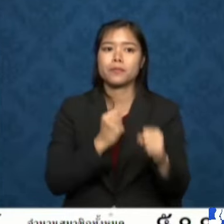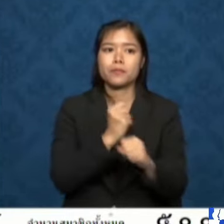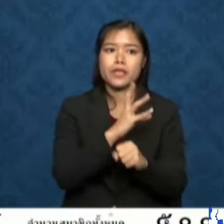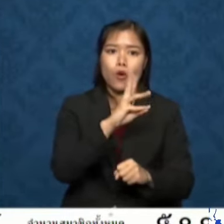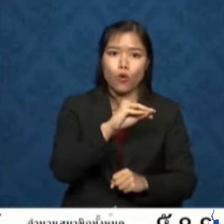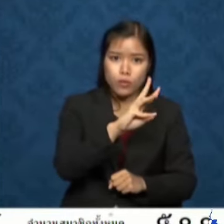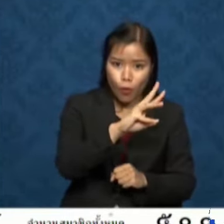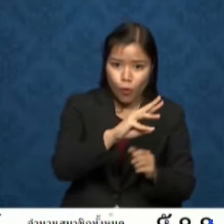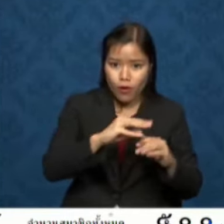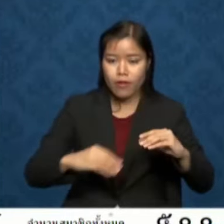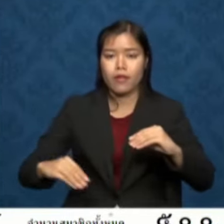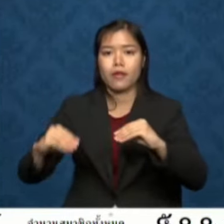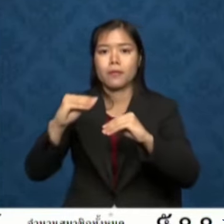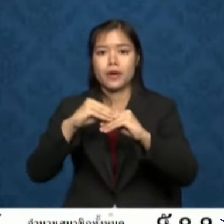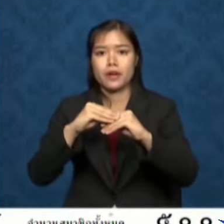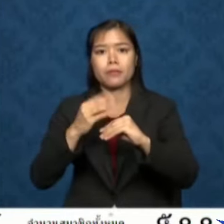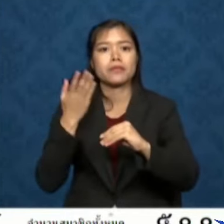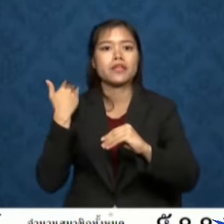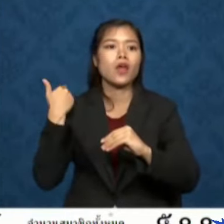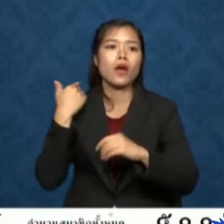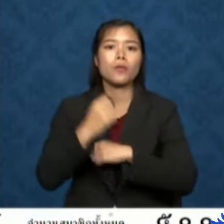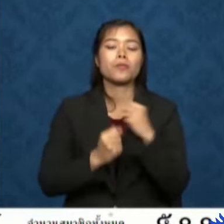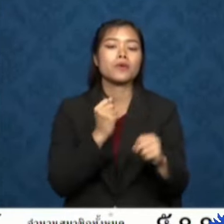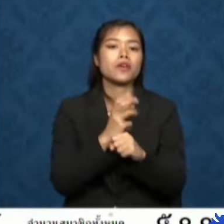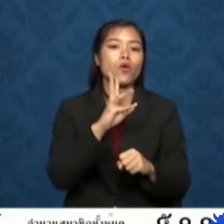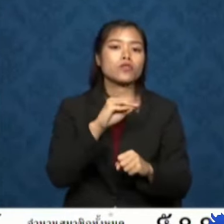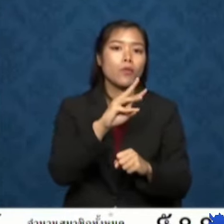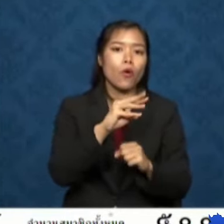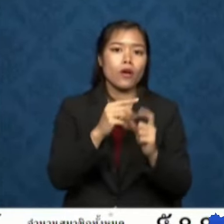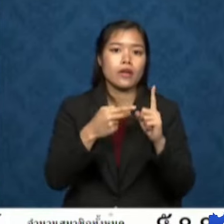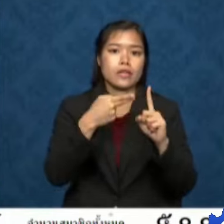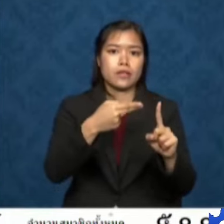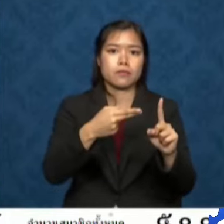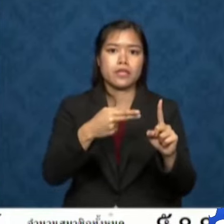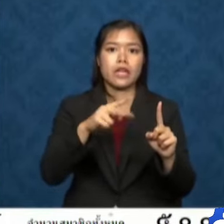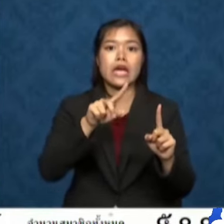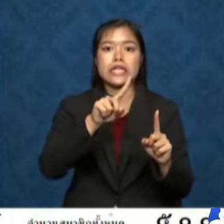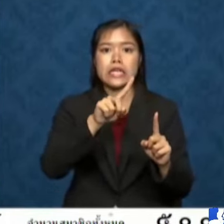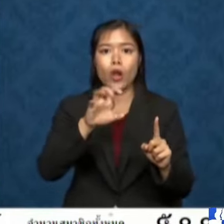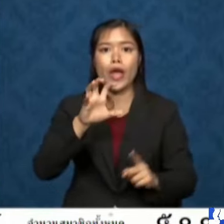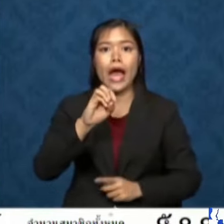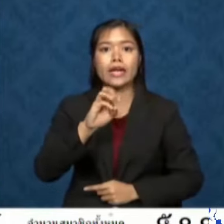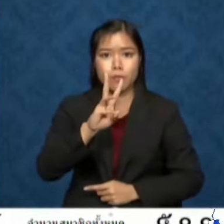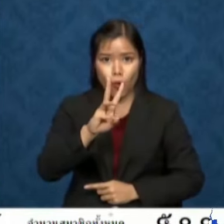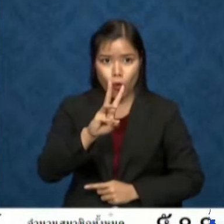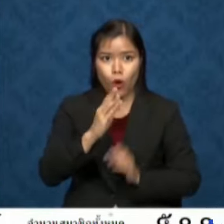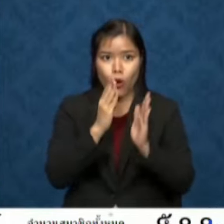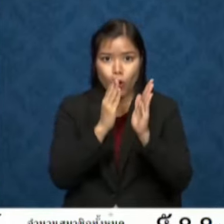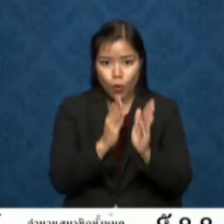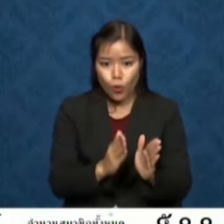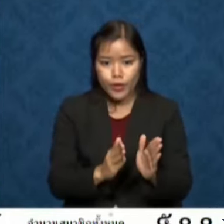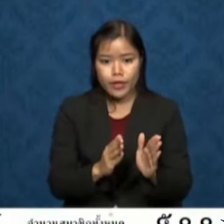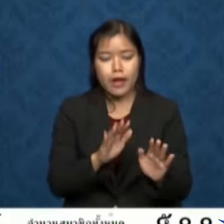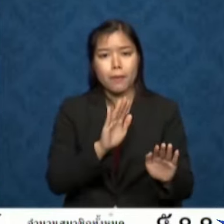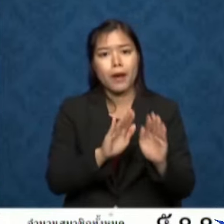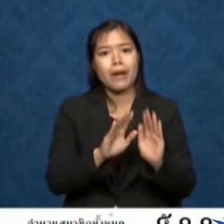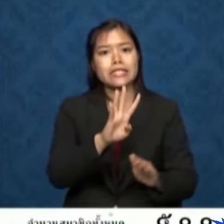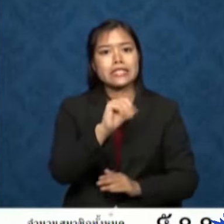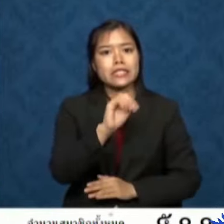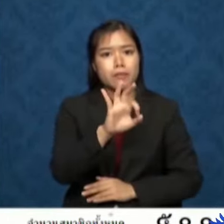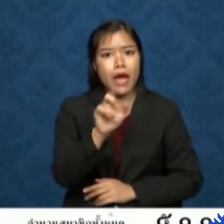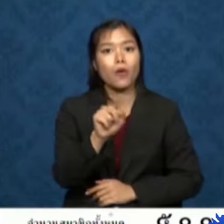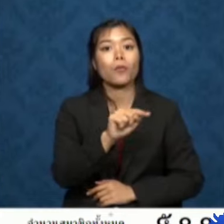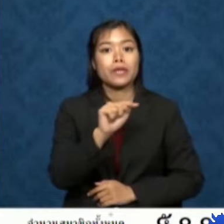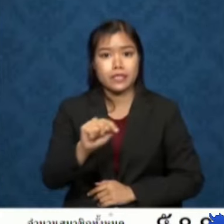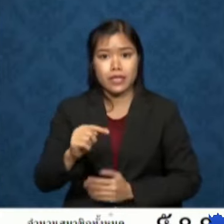2566นะครับที่ตอนนั้นมีอยู่1156นายอยู่ 49.3 perปี